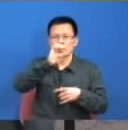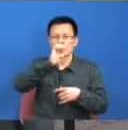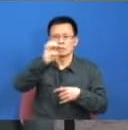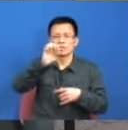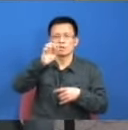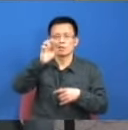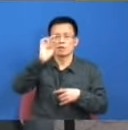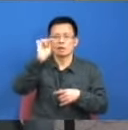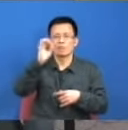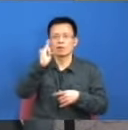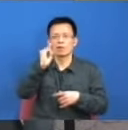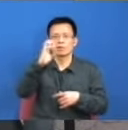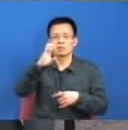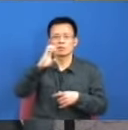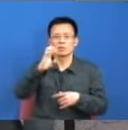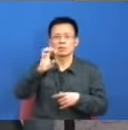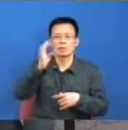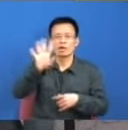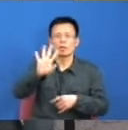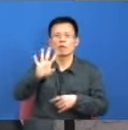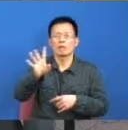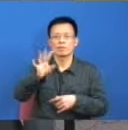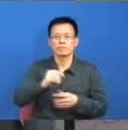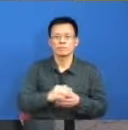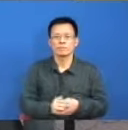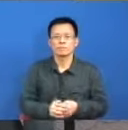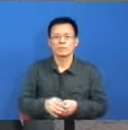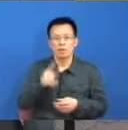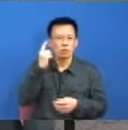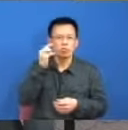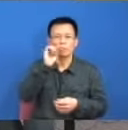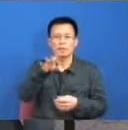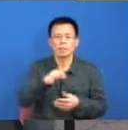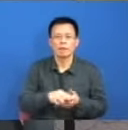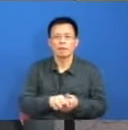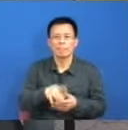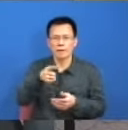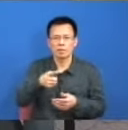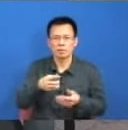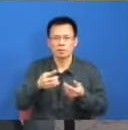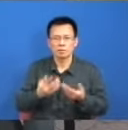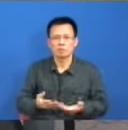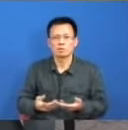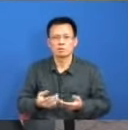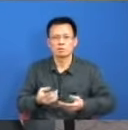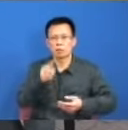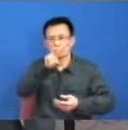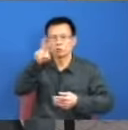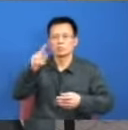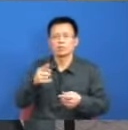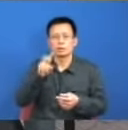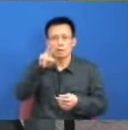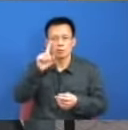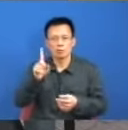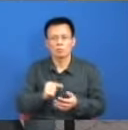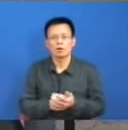，Eric 你好。 喂 ，hello，Eric 你好啊！我哋想問一下你咧，尋晚咧，你喺現場嘅作為觀察員，你觀察到啲咩咧？